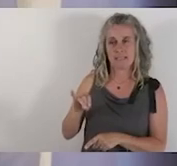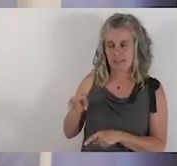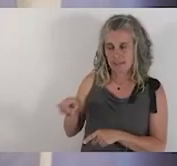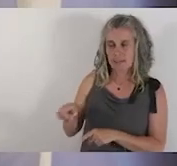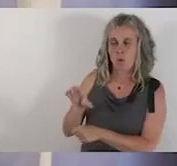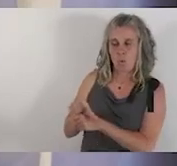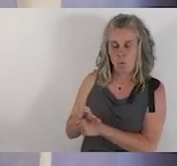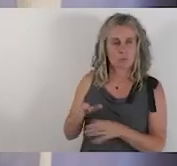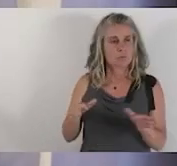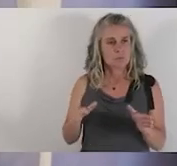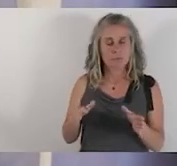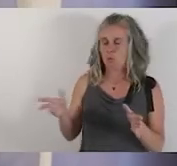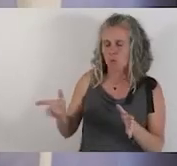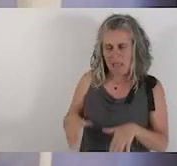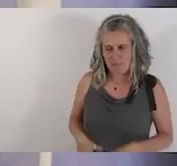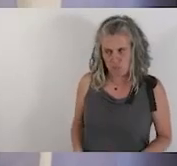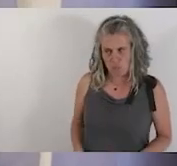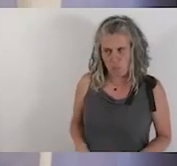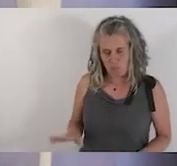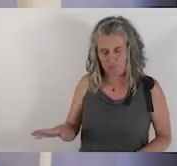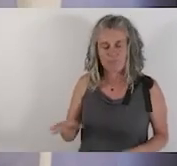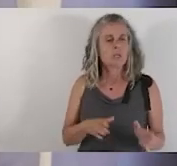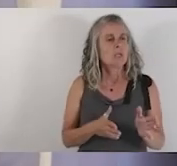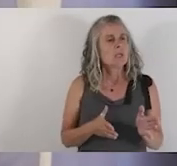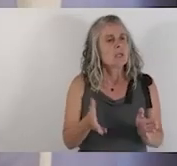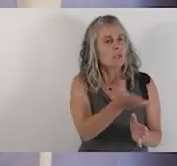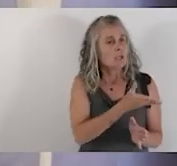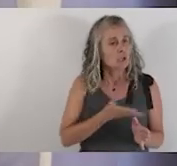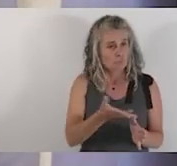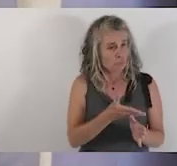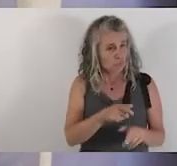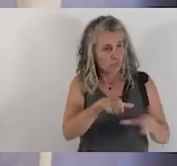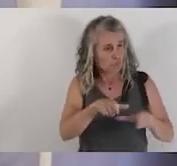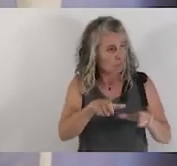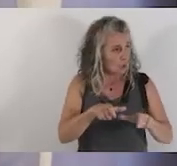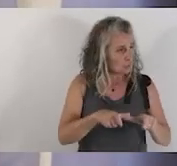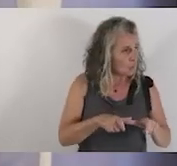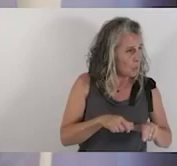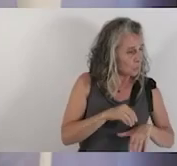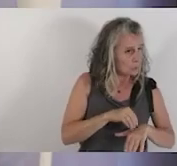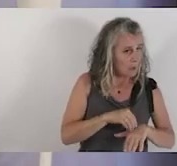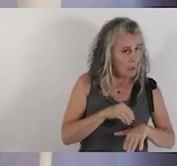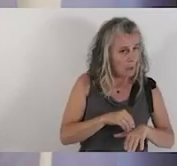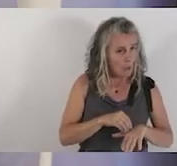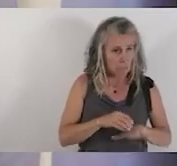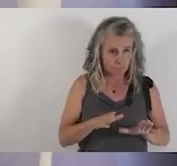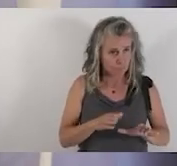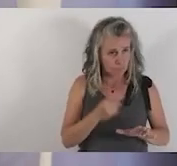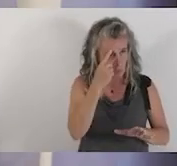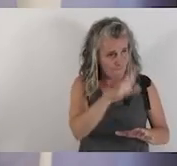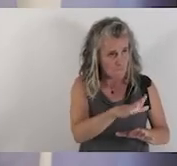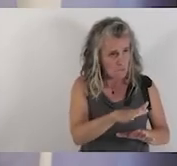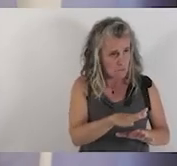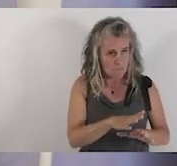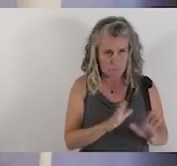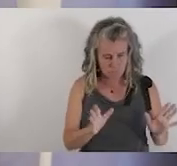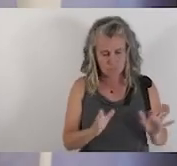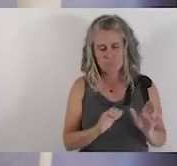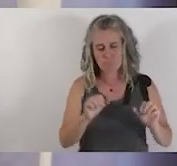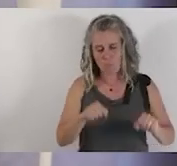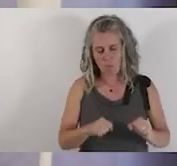abstention donc non, et avis favorable du Conseil. Le rapport 24, Madame Roche.